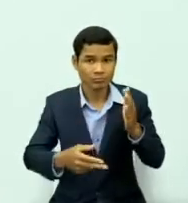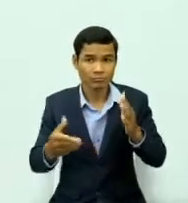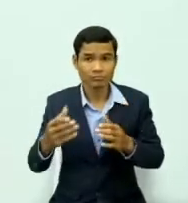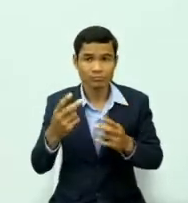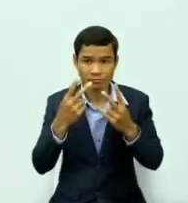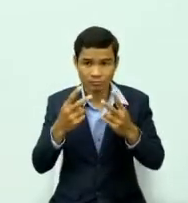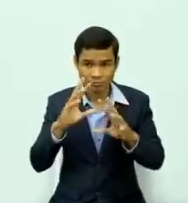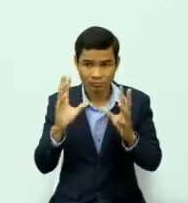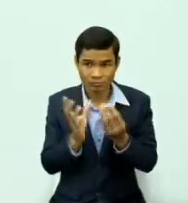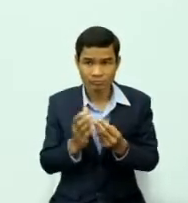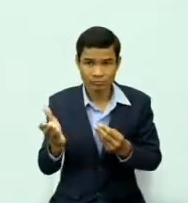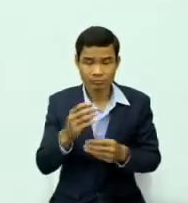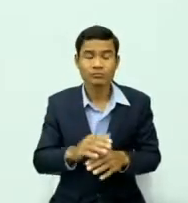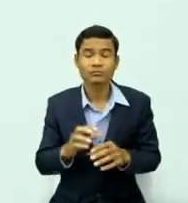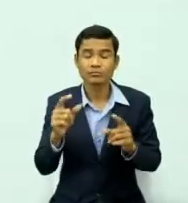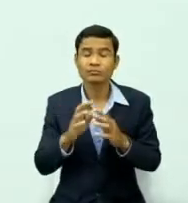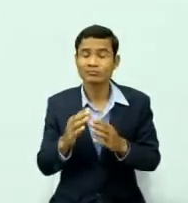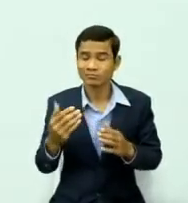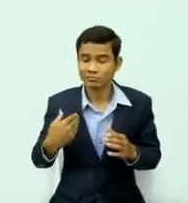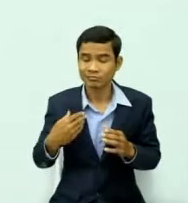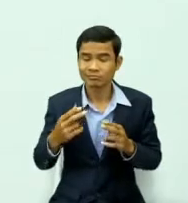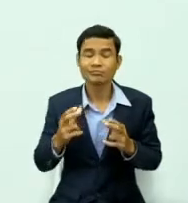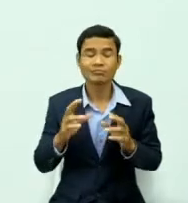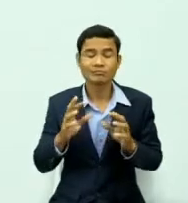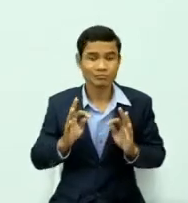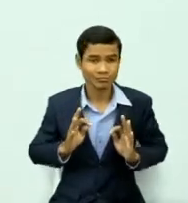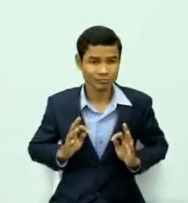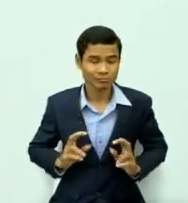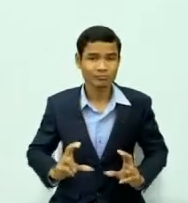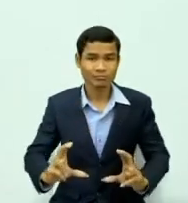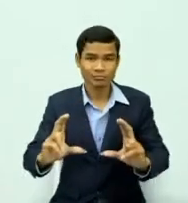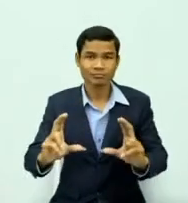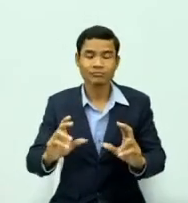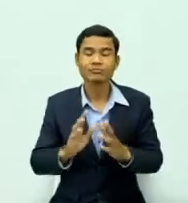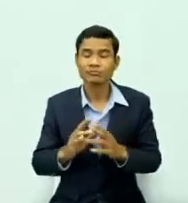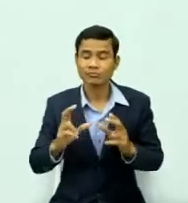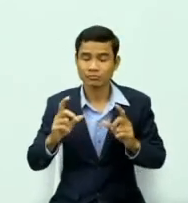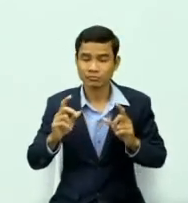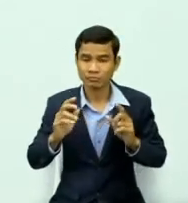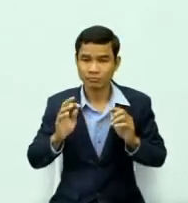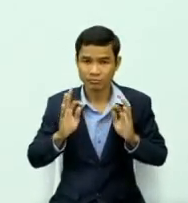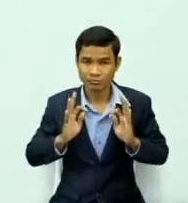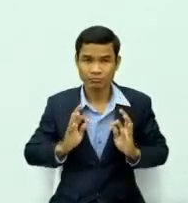nế. Chà, bị ở vị thấy, bị đầy trăm trời cứ bị mùi ní nè con ná.